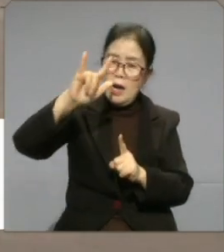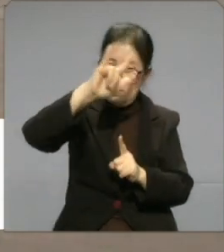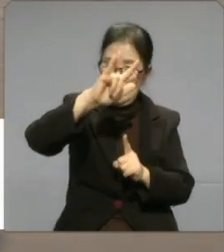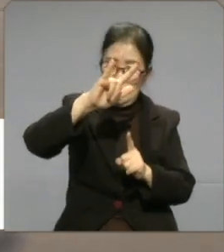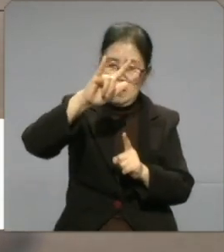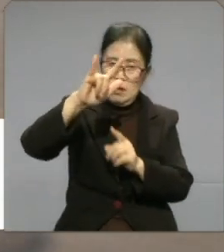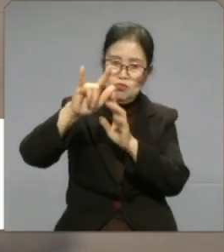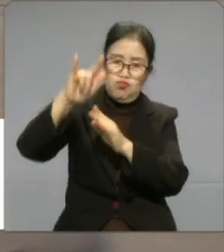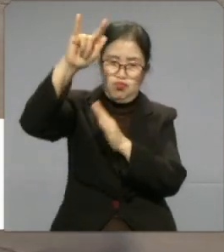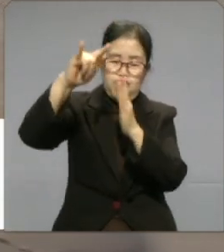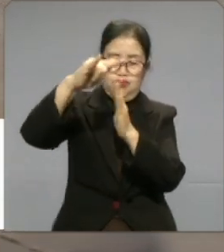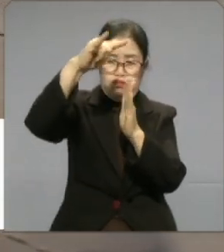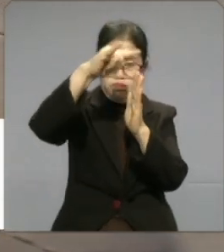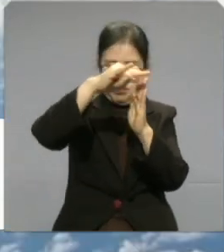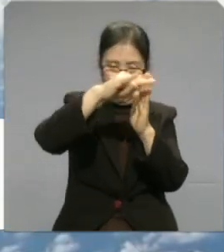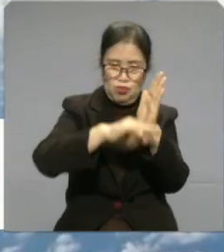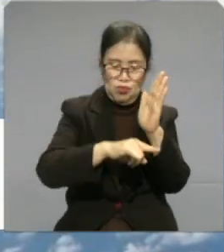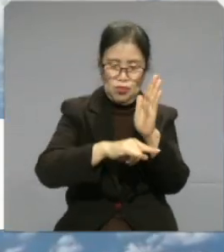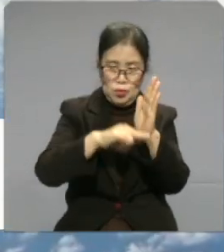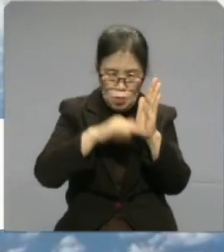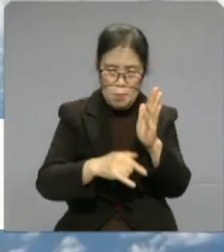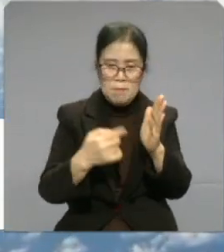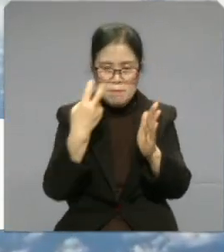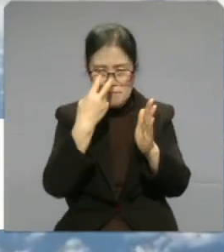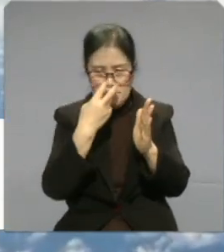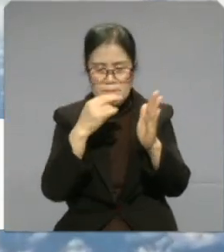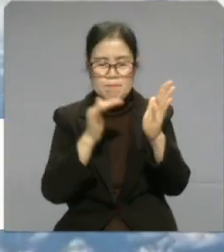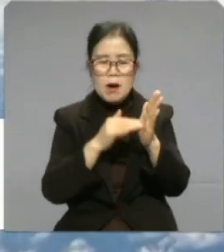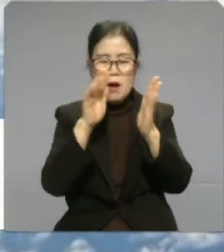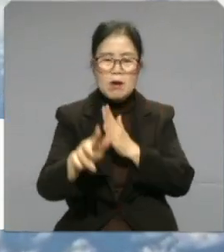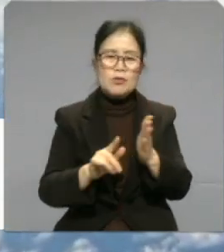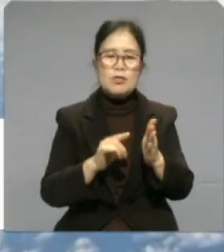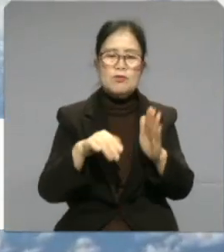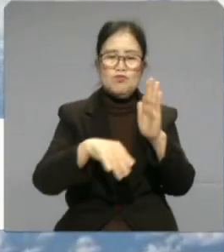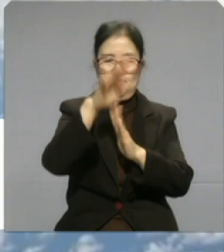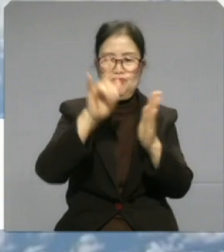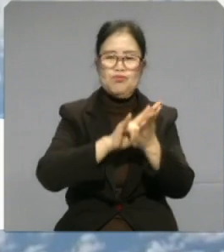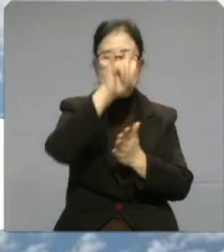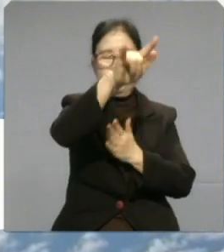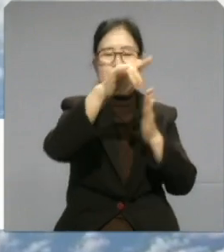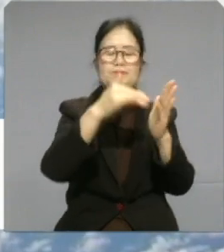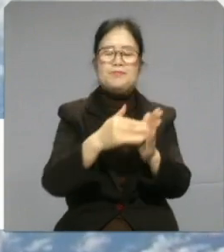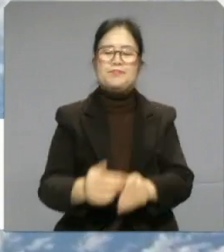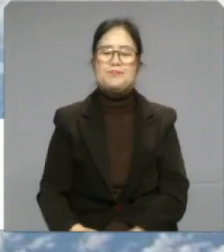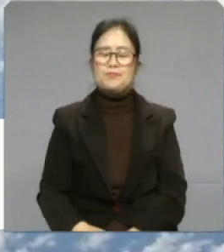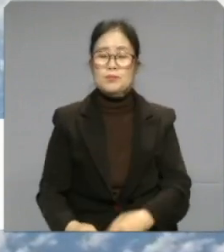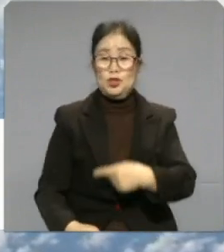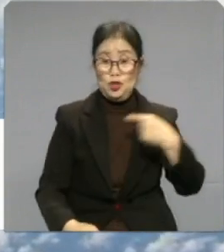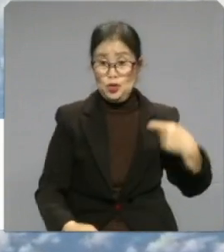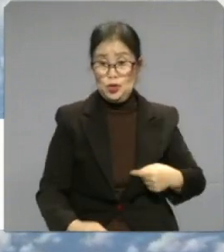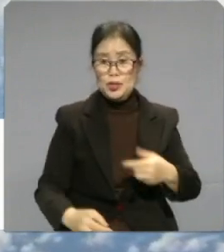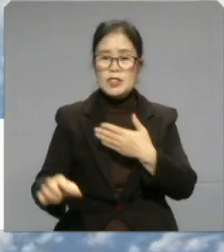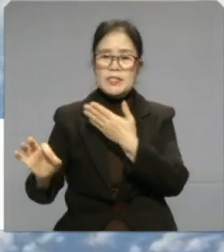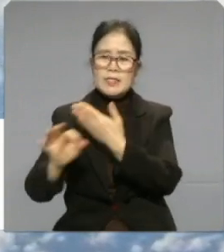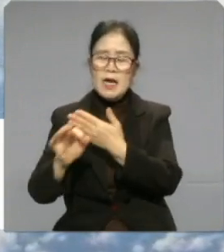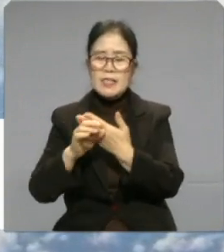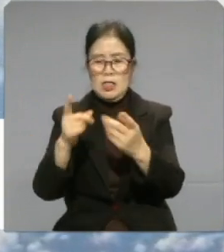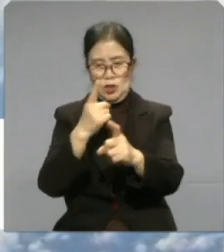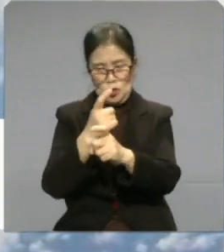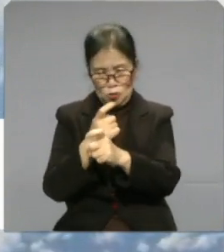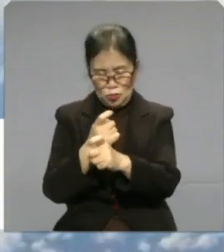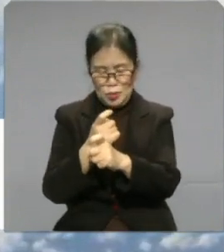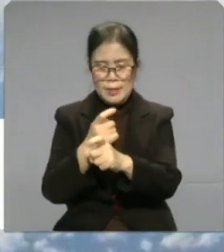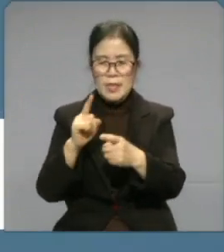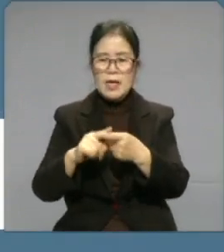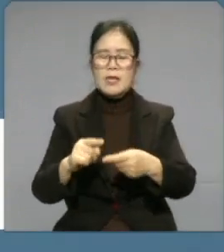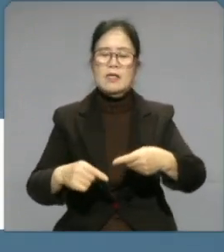남아 뒤 노토반도 북서쪽에서 기술을 돌려 북측으로 돌아갔습니다이는 중국을 가상 적국으로 적시한 채